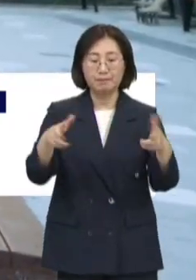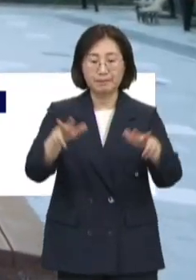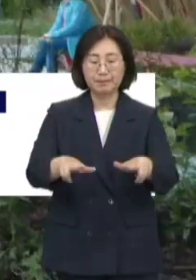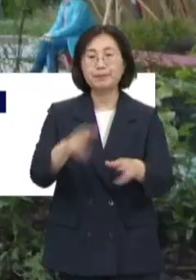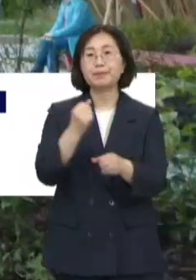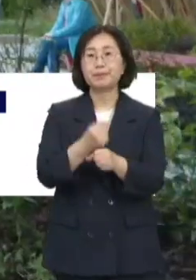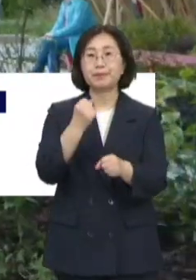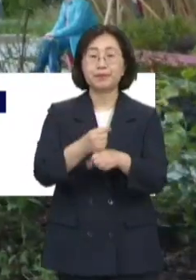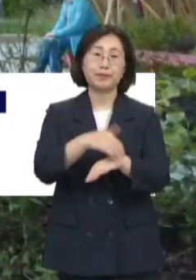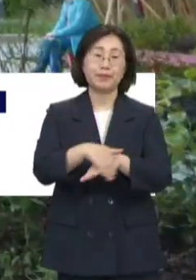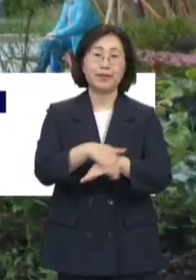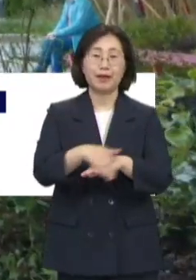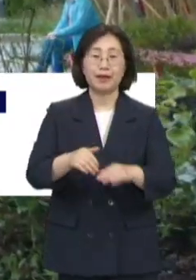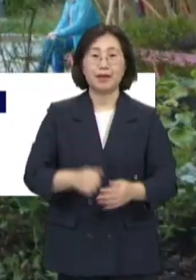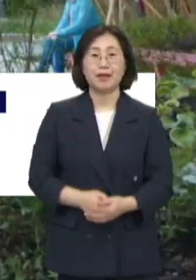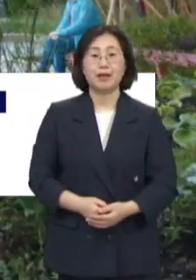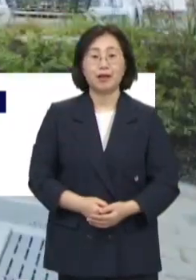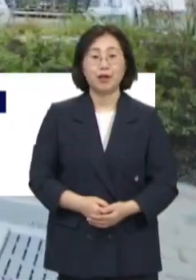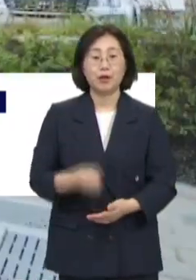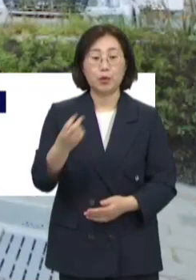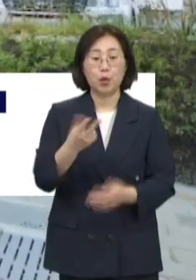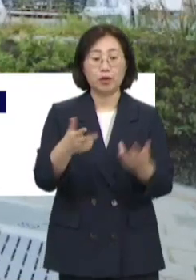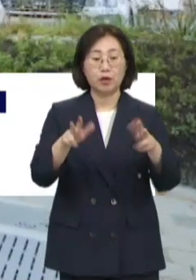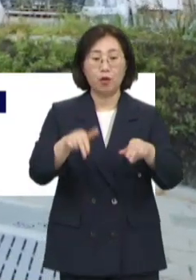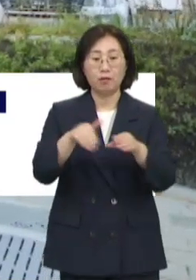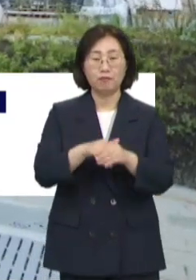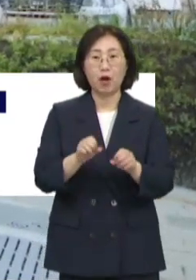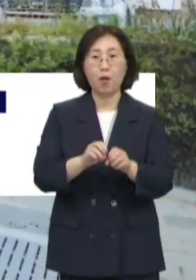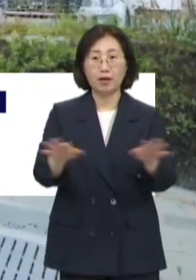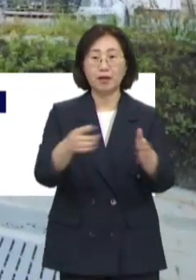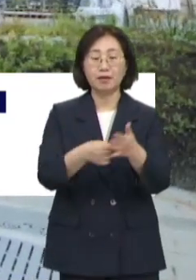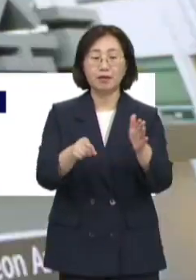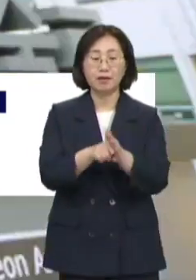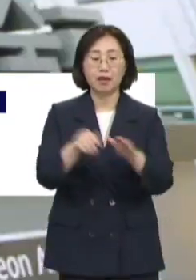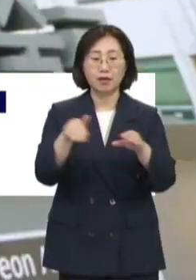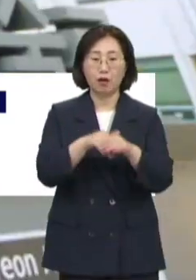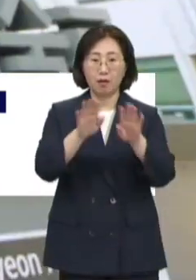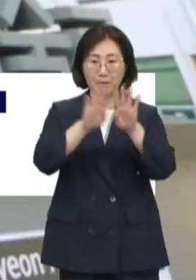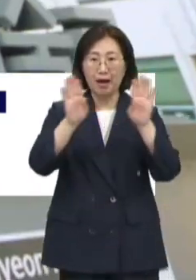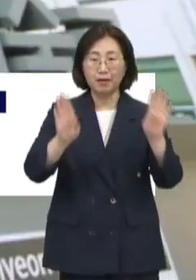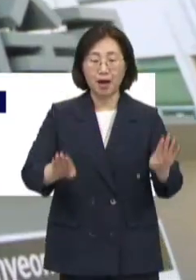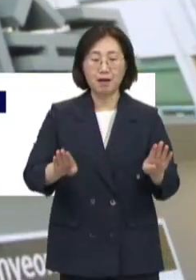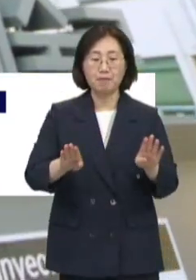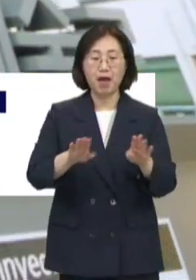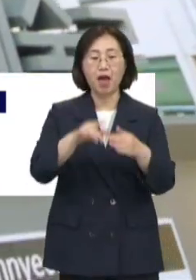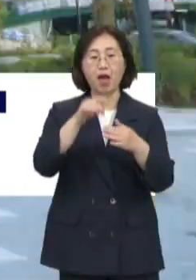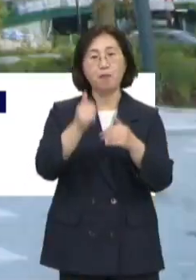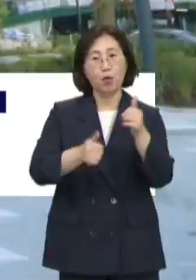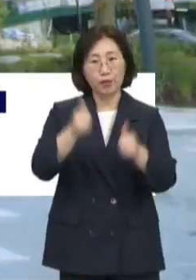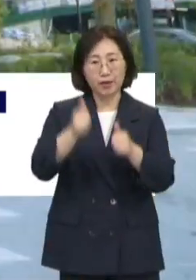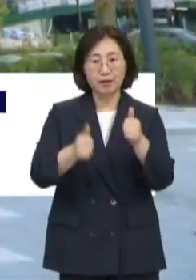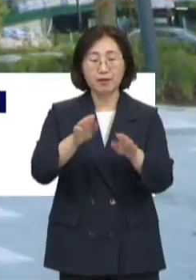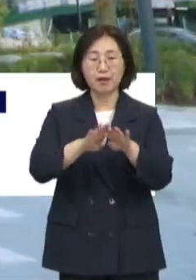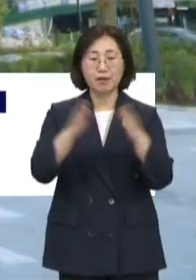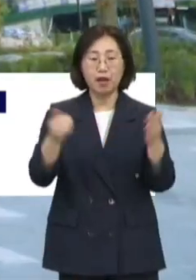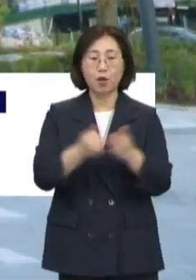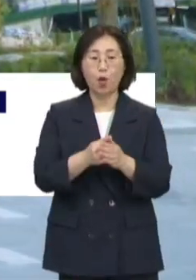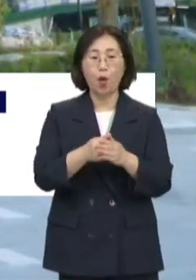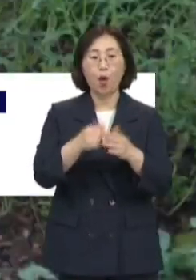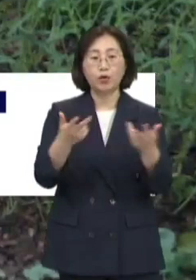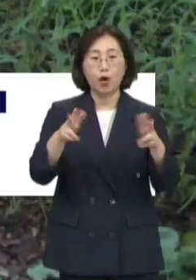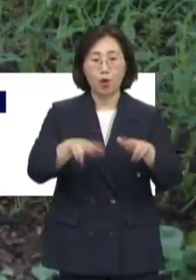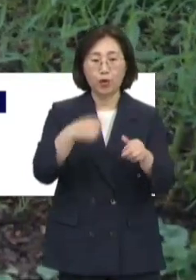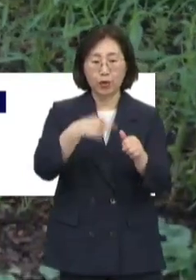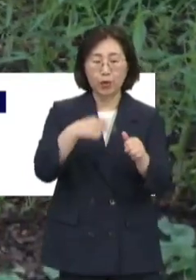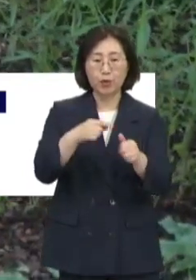조성한다는 계획입니다 또 정원문화 확산을 위해 정원 박람회나 정원 콘테스트를 개최 하고 정원교육